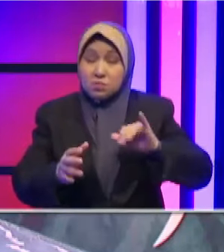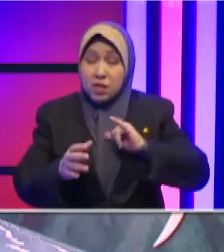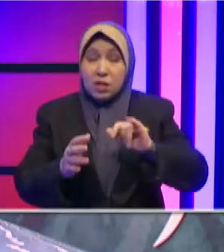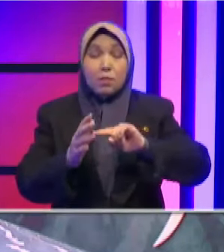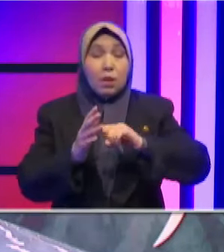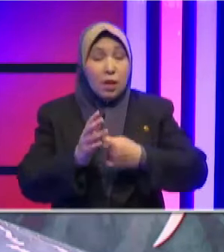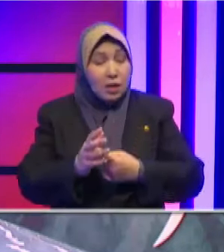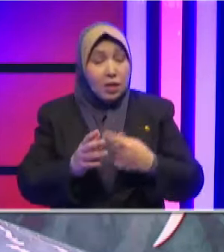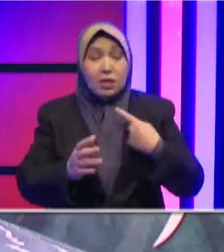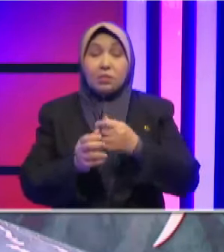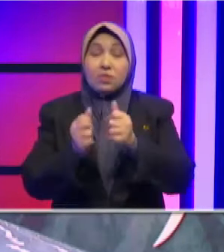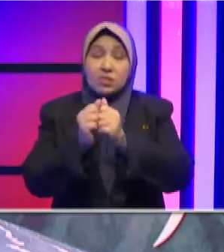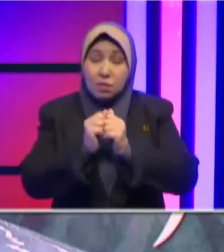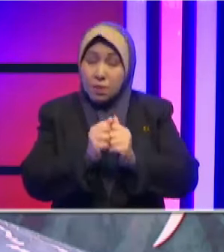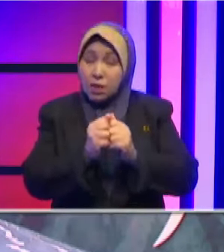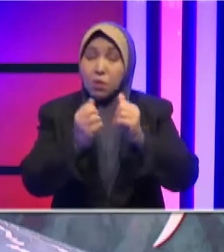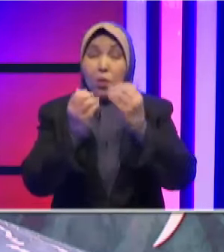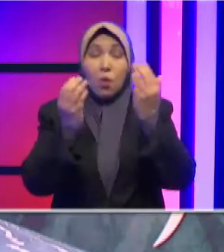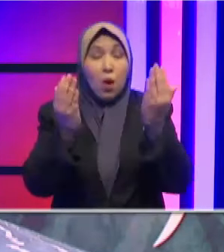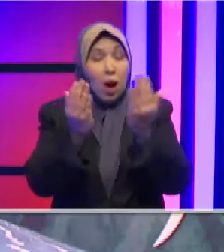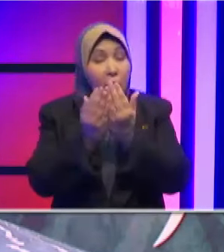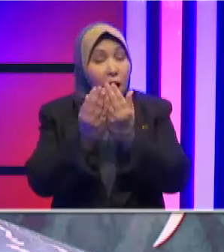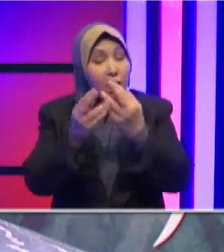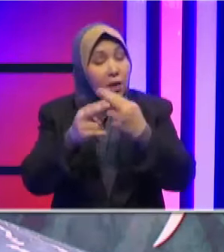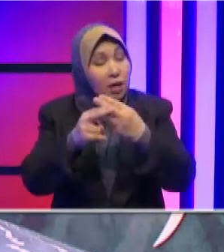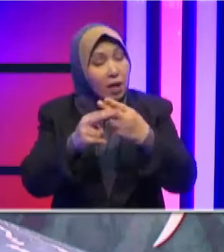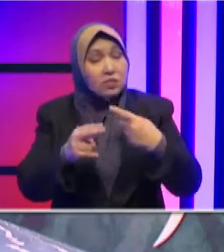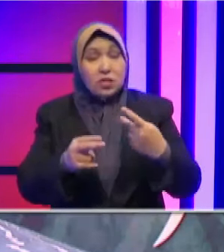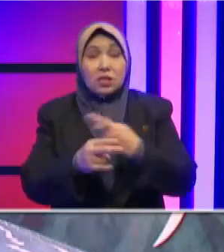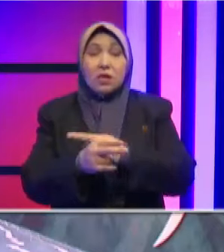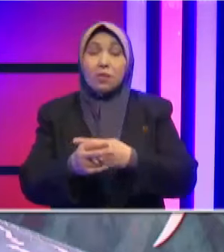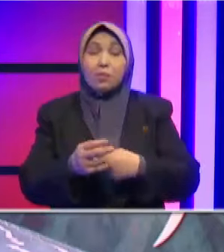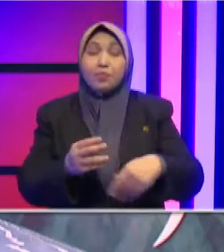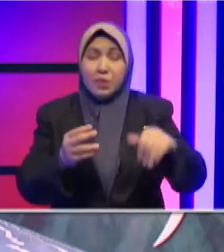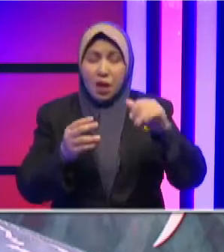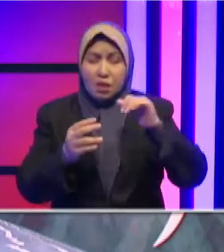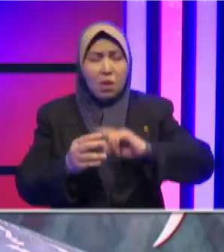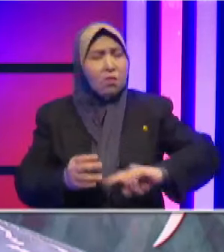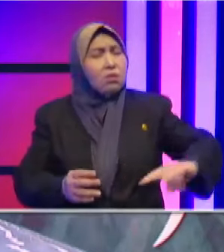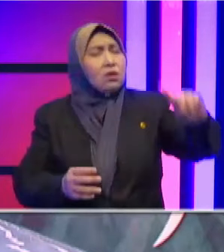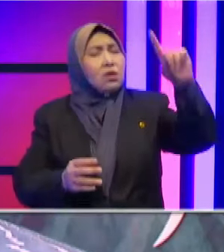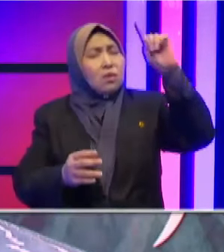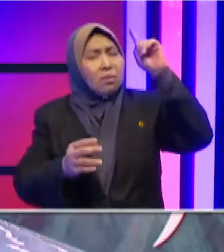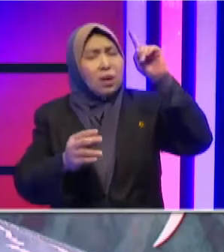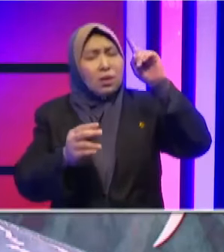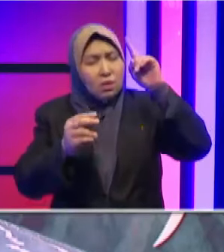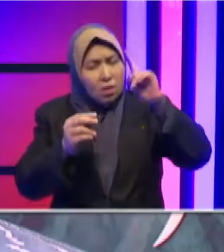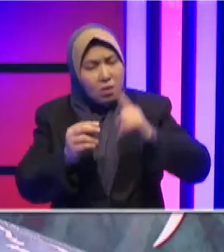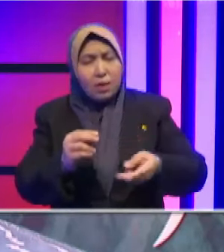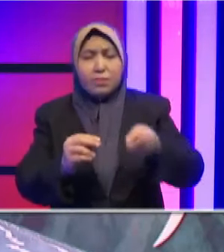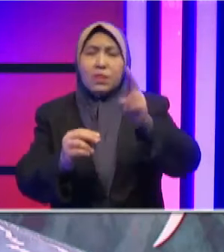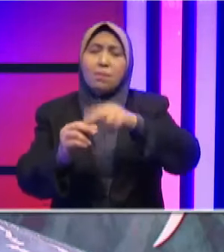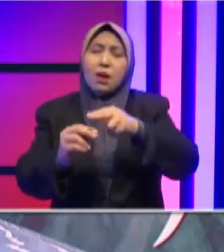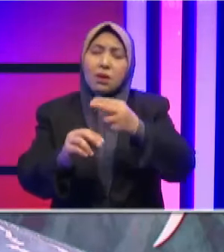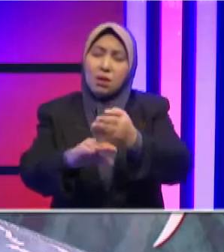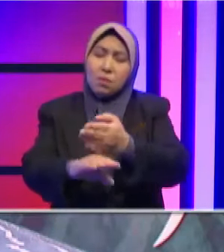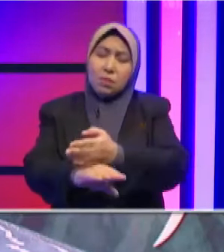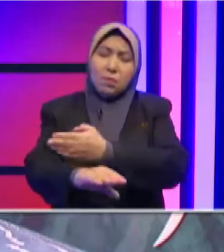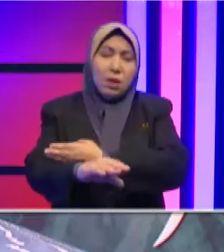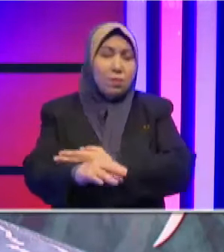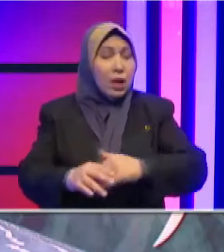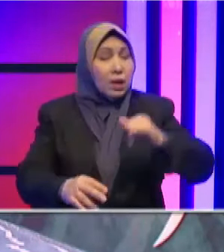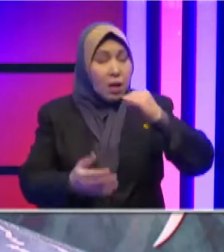membaca ini sama-sama kita membaca doa ringkas kita subhanaka La ilmalana illa rendam Tengah innaka Antal alimul